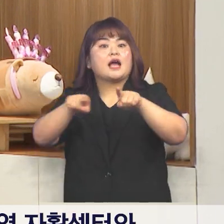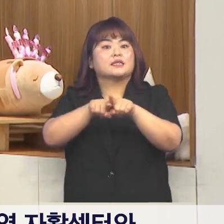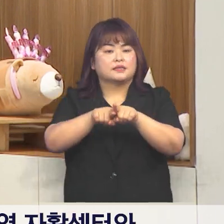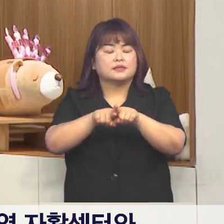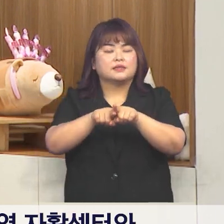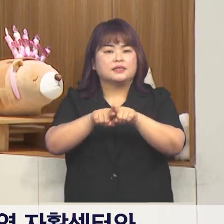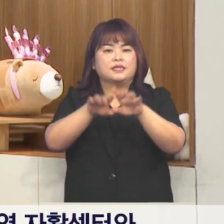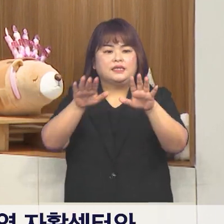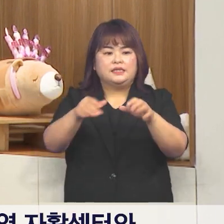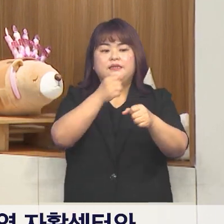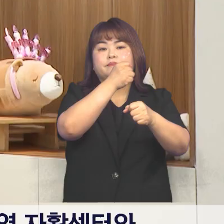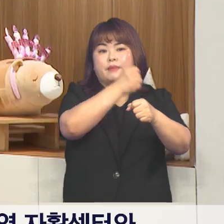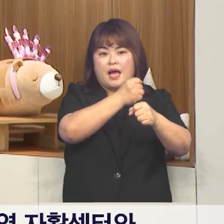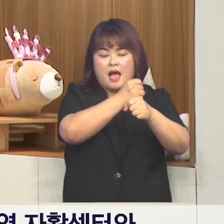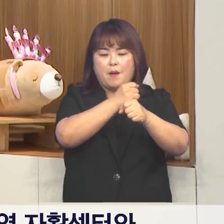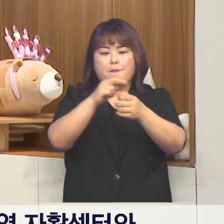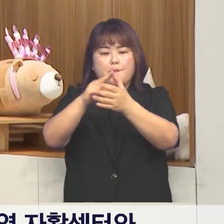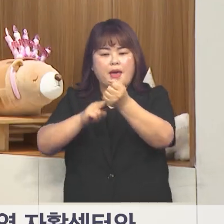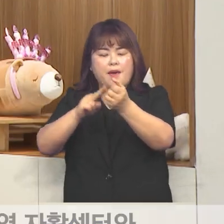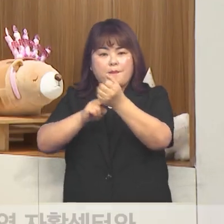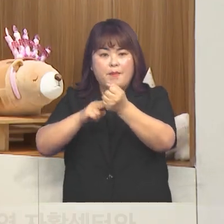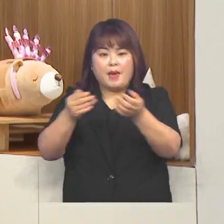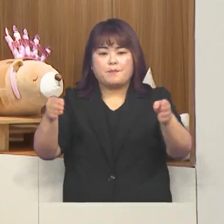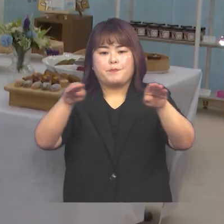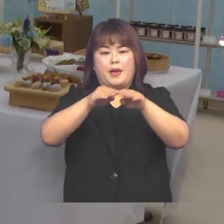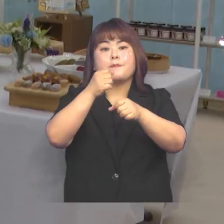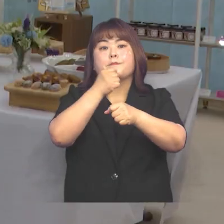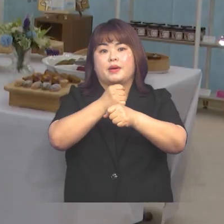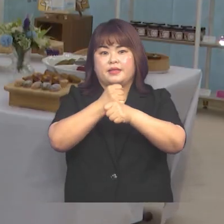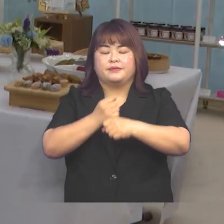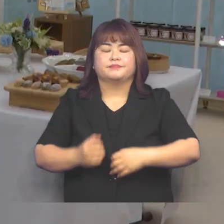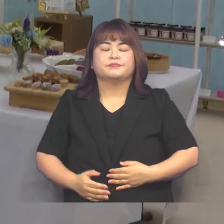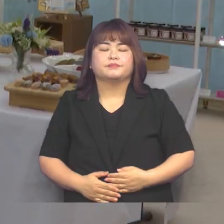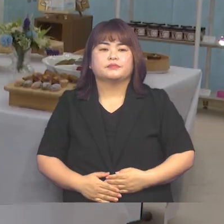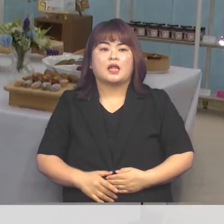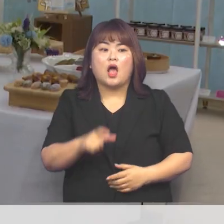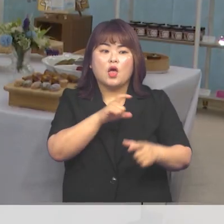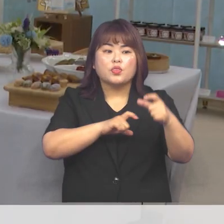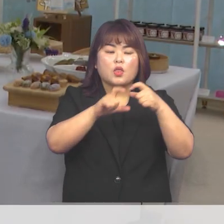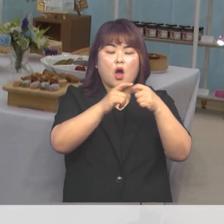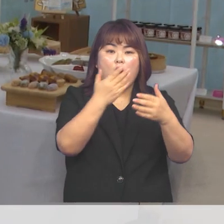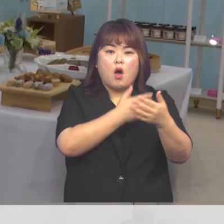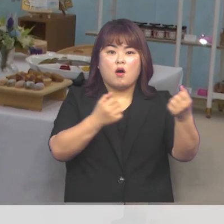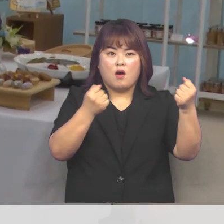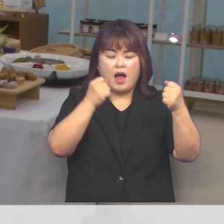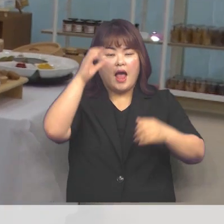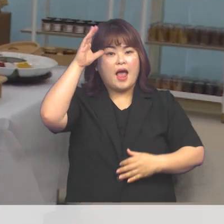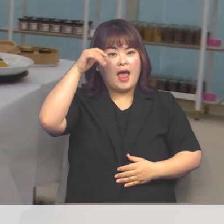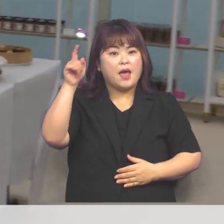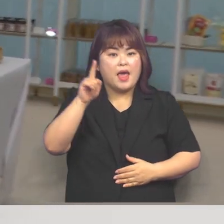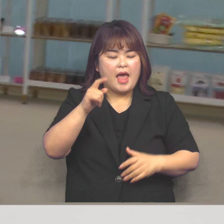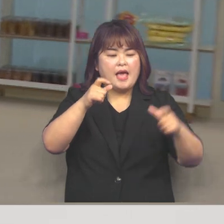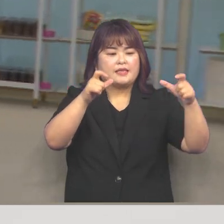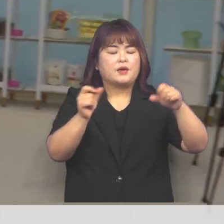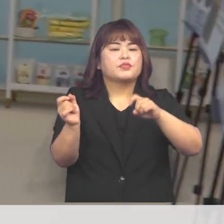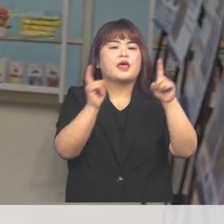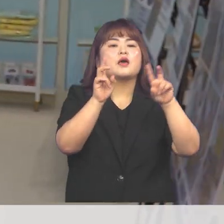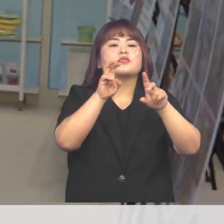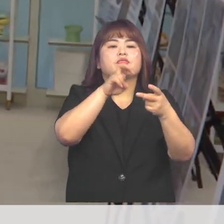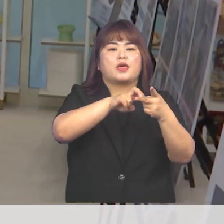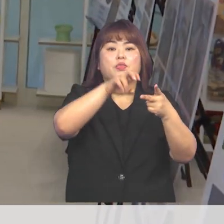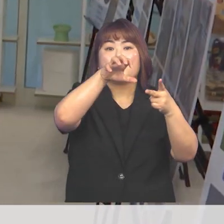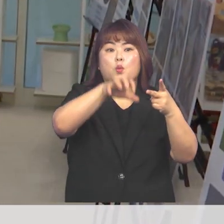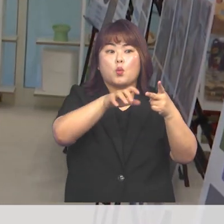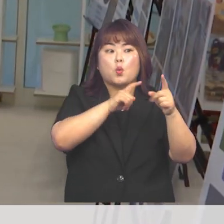제조와 판매 시설을 만들었습니다. 더 건강하게는 한국자활 복지개발 환경개선사업